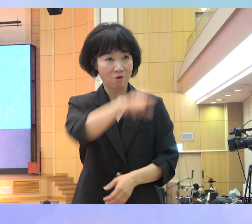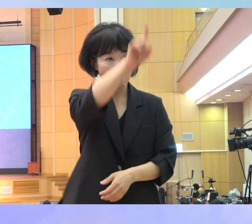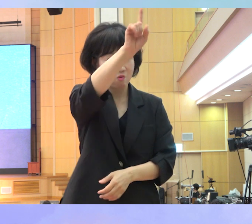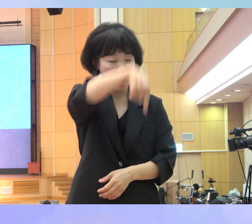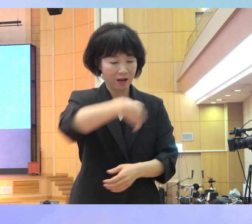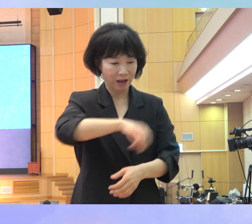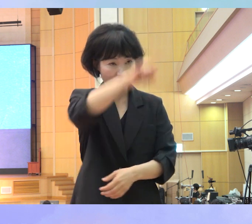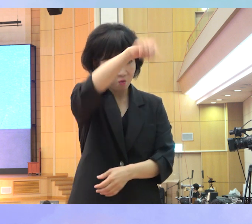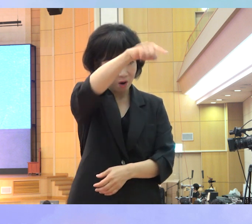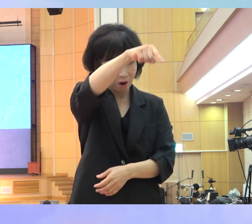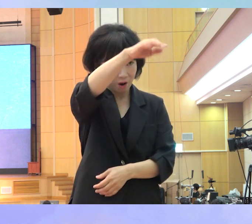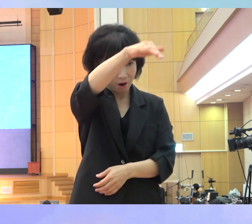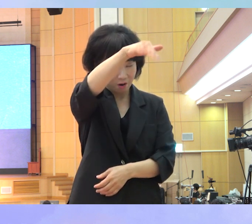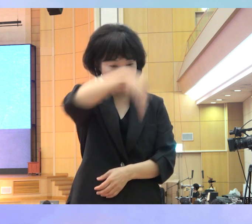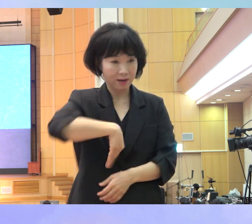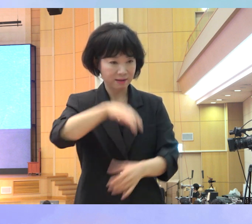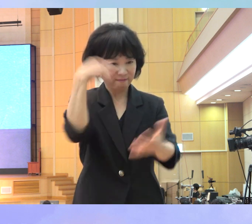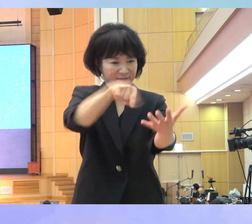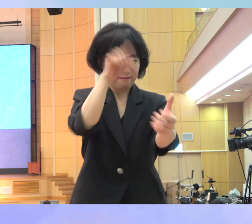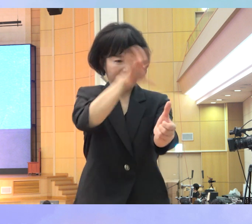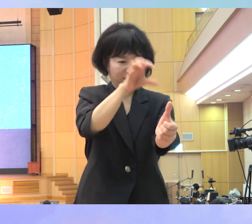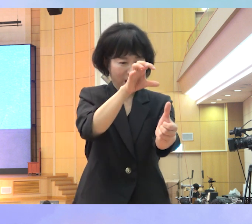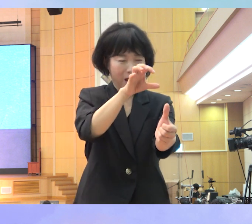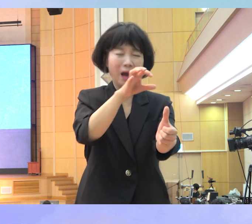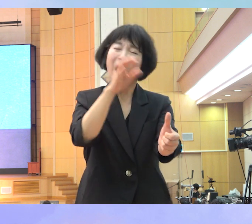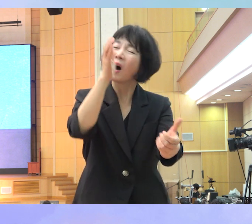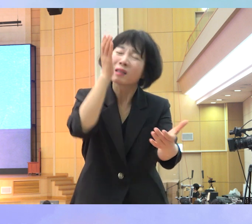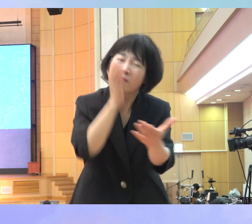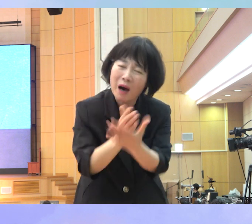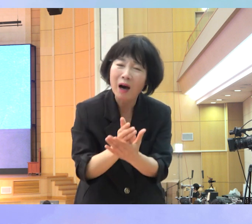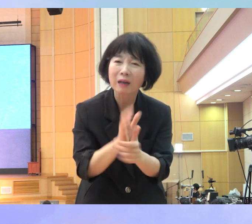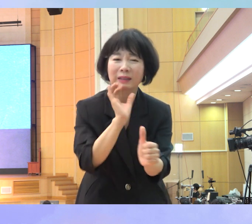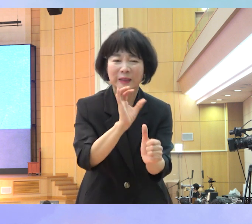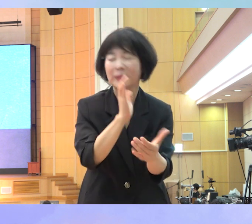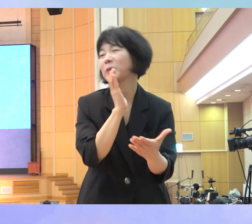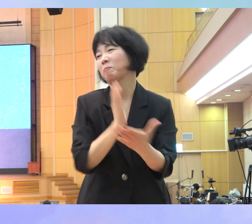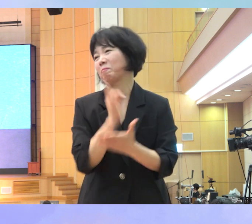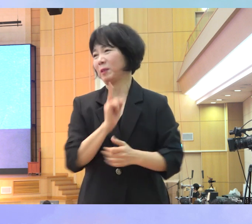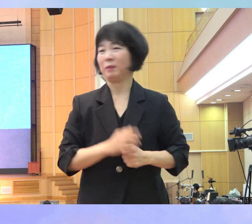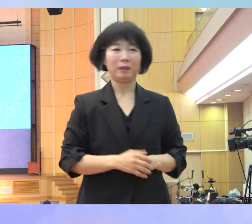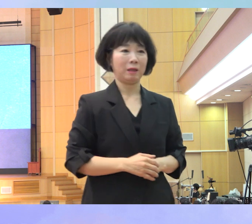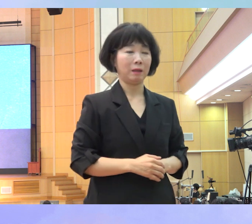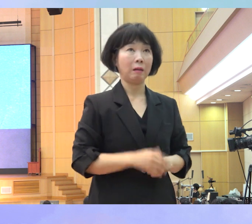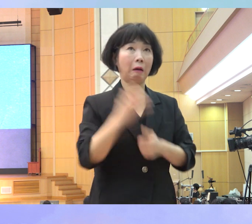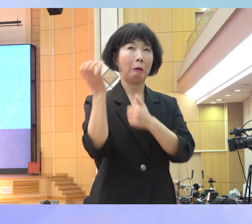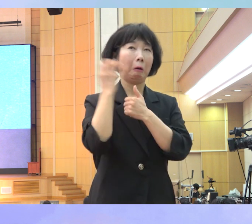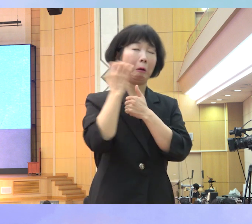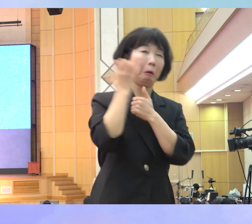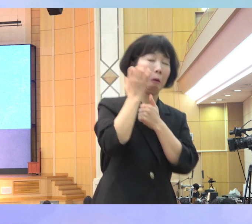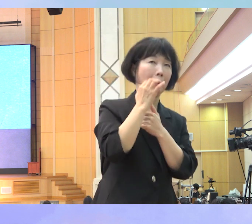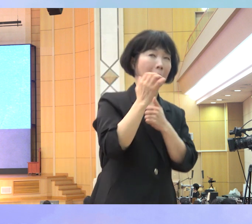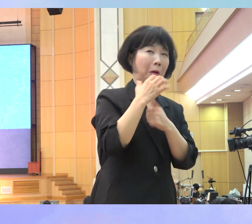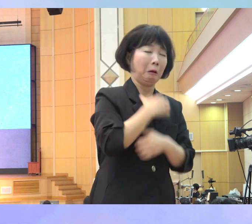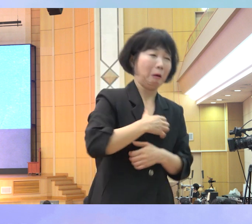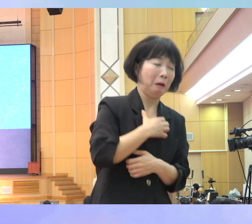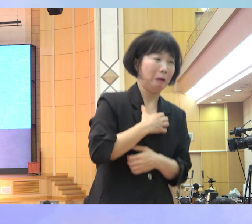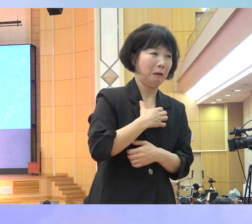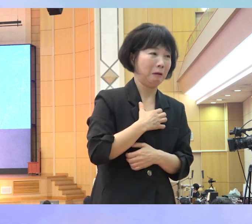아이들의 얘기를 들어볼 수 있는 시간, 무슨 얘기도 허용할 수 있는 그런 시간으로 만들어줘야지. 그리고 그 사이에 하나님의